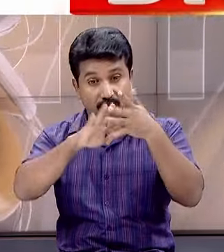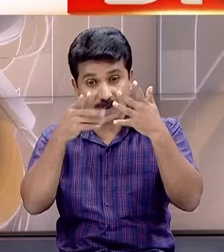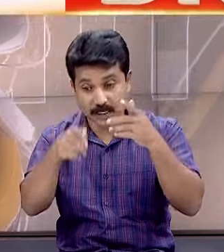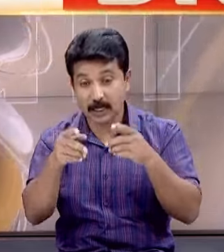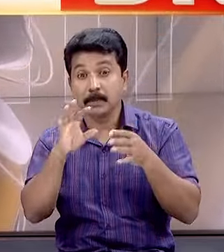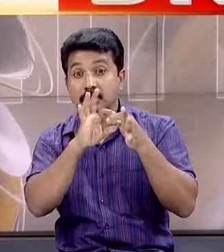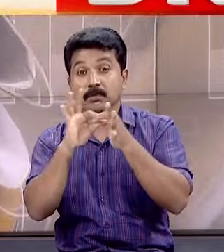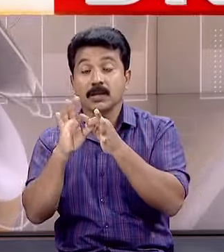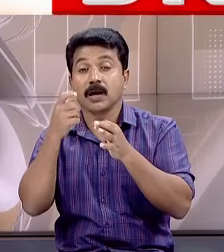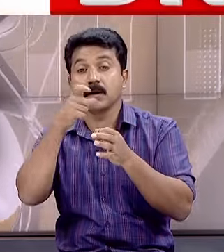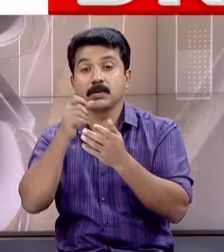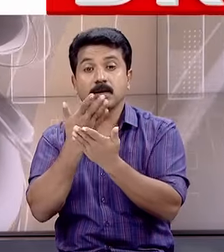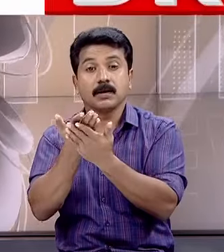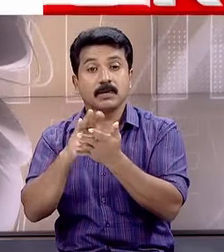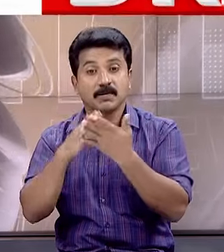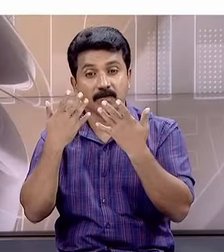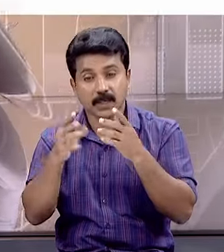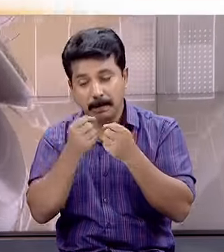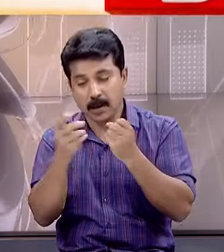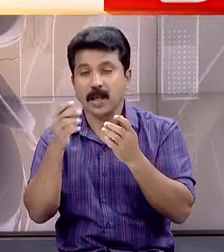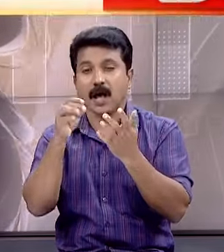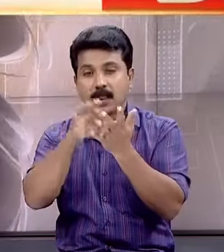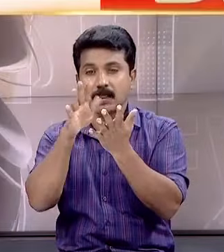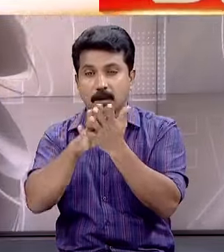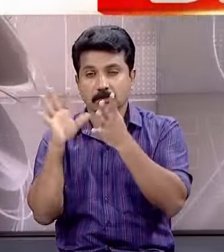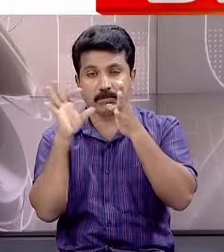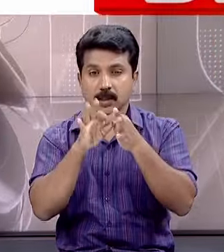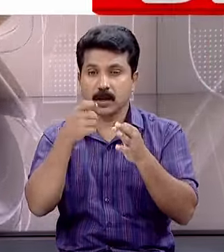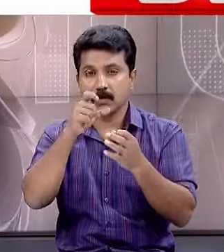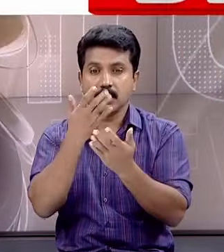അപകീർത്തികരമായ അപകീർത്തിപ്പെടുത്തൽ അടക്കമുള്ള വകുപ്പുകൾ FIR ൽ ഇയാൾക്കെതിരെ ചുമത്തിയിട്ടുണ്ട്. പ്രതീക്ഷ.